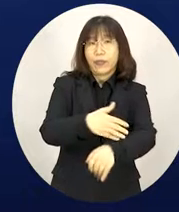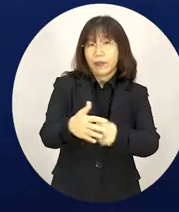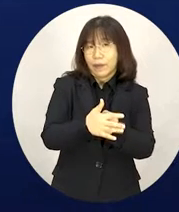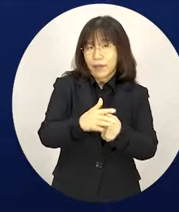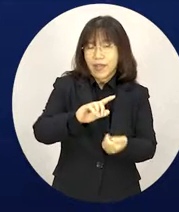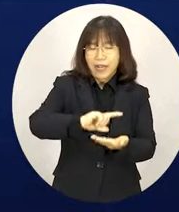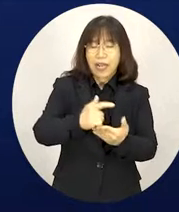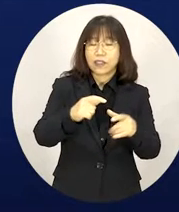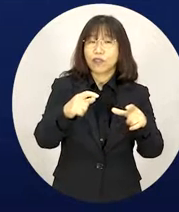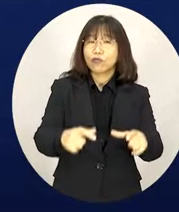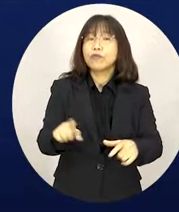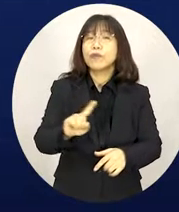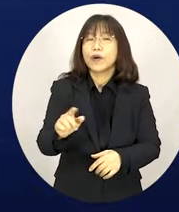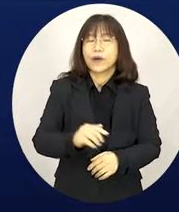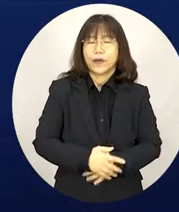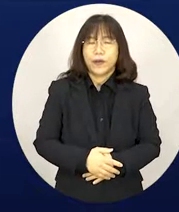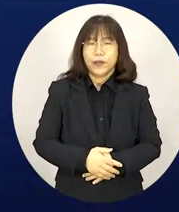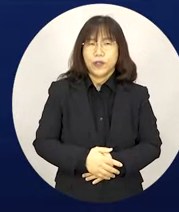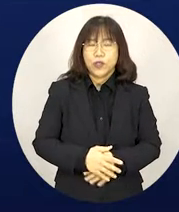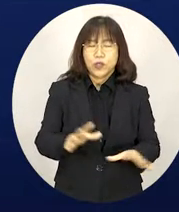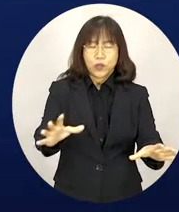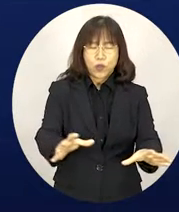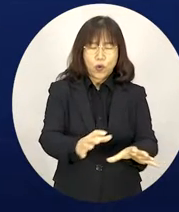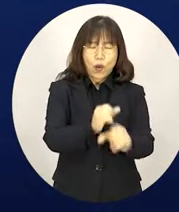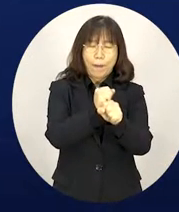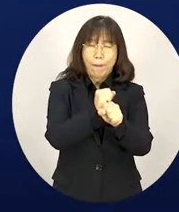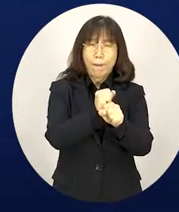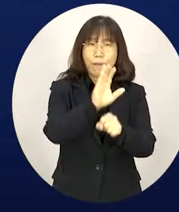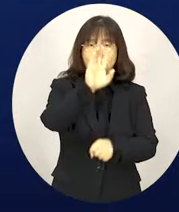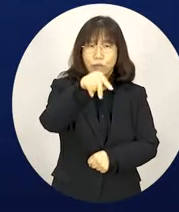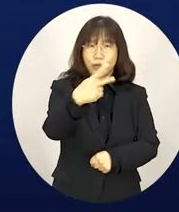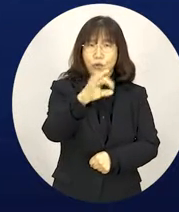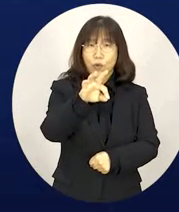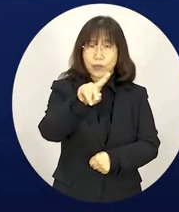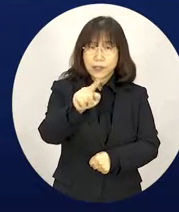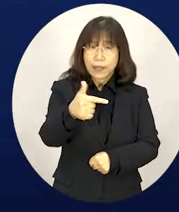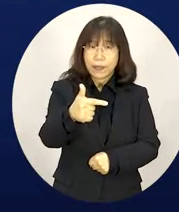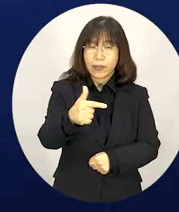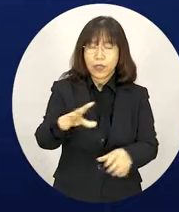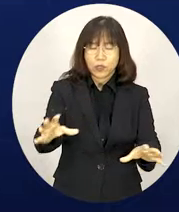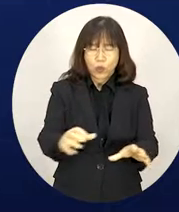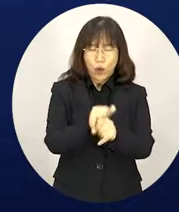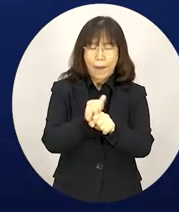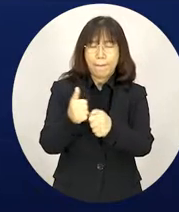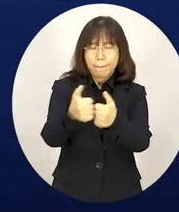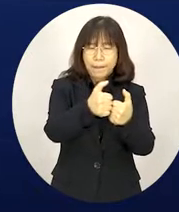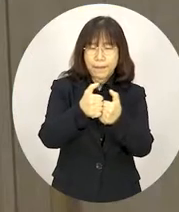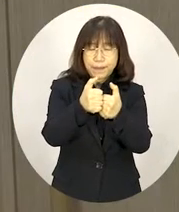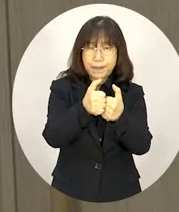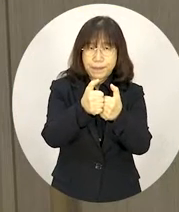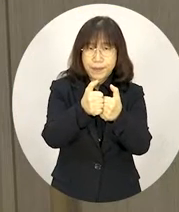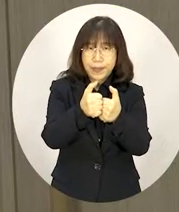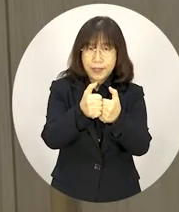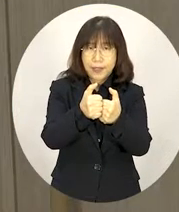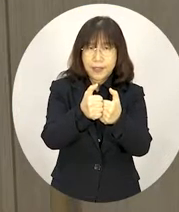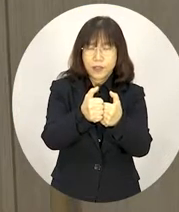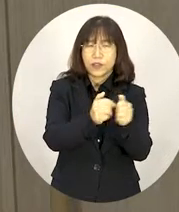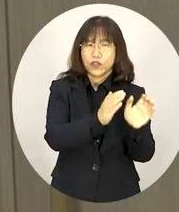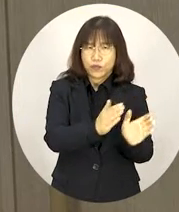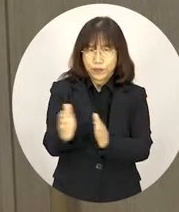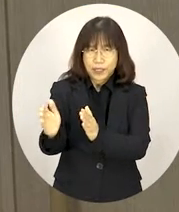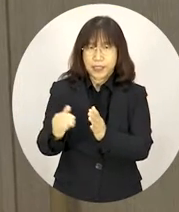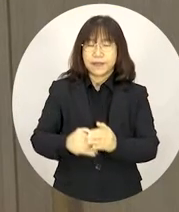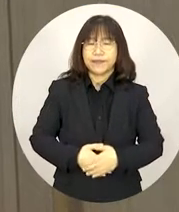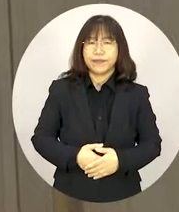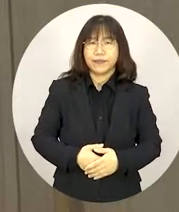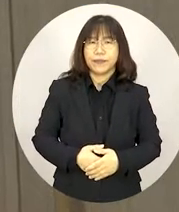강서구가 전국 최초로 종합부동산세 합동 민원상담 창구를 열었습니다. 구는 올해